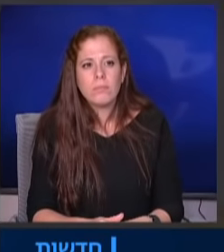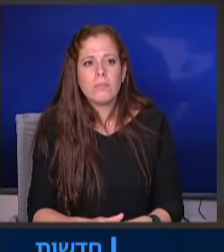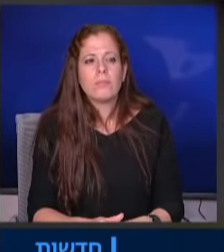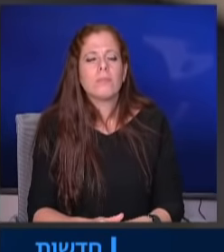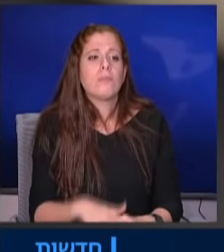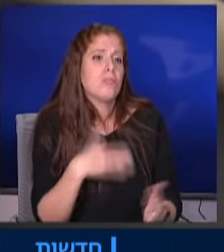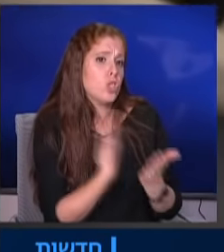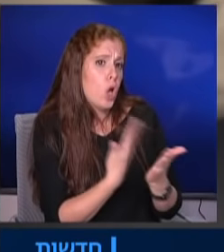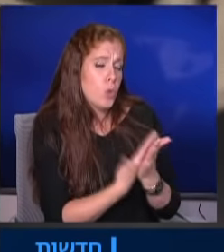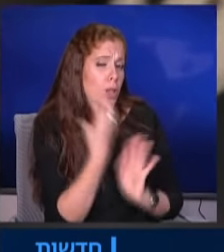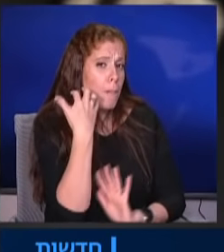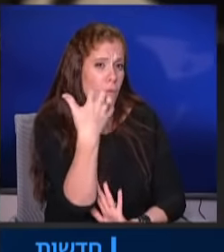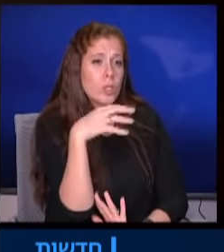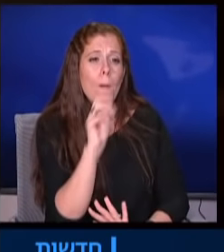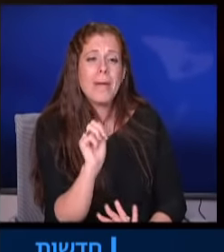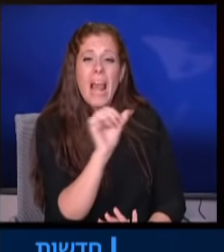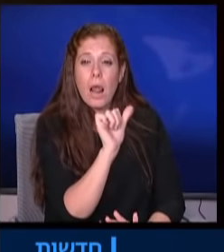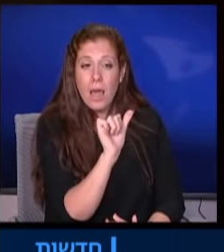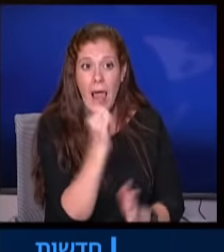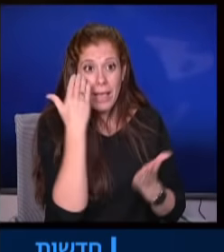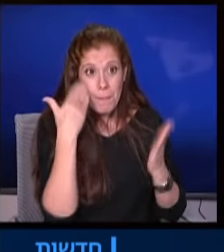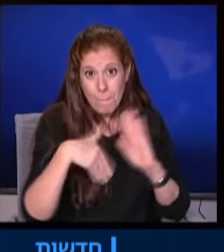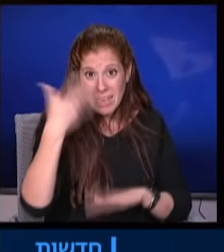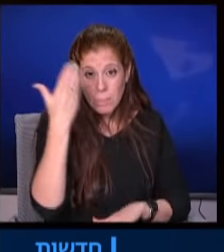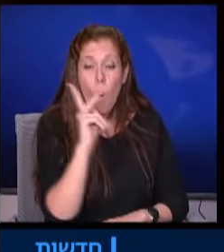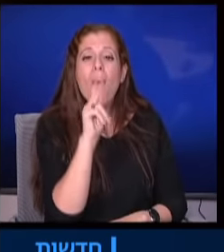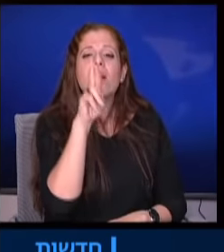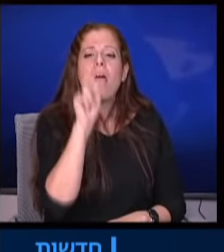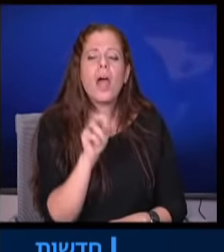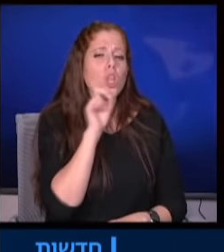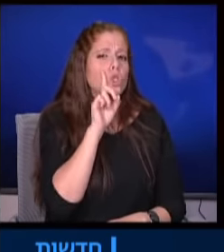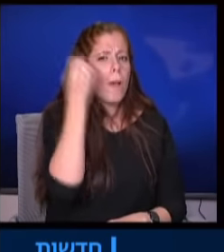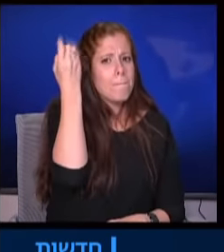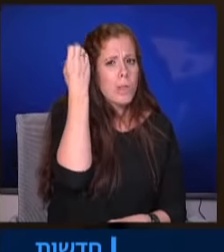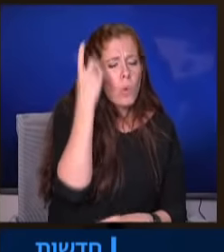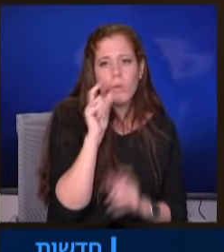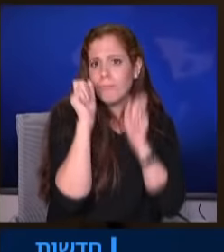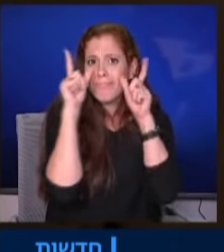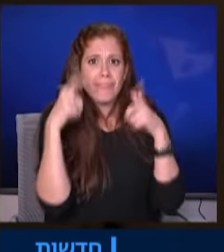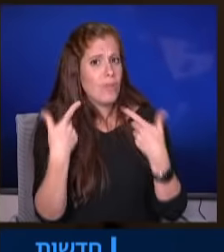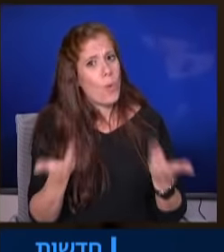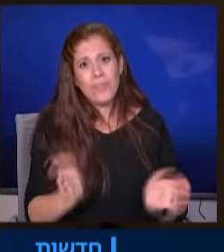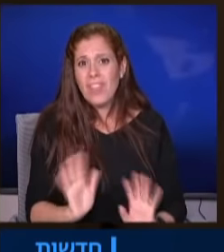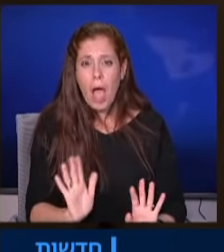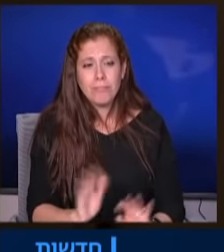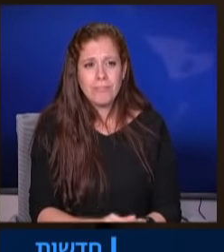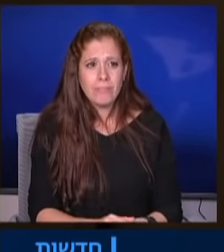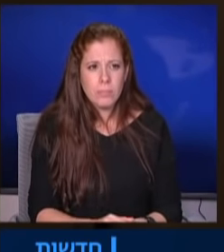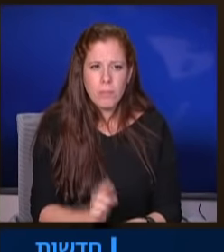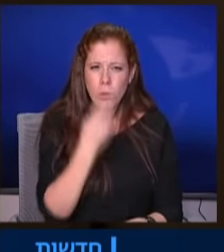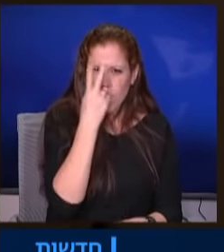כשהעדויות על פרופסור מני אלקלה התפרסמו, קרן, שם בדוי, לא הופתעה. פתאום אני רואה כזה את התמונה